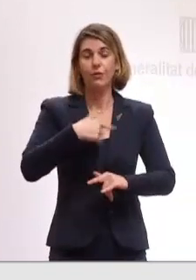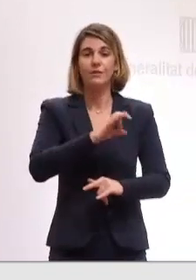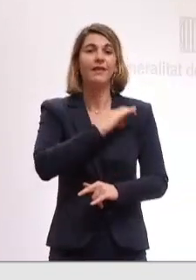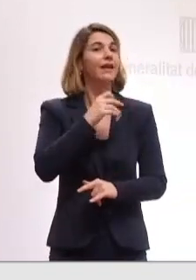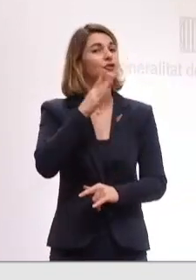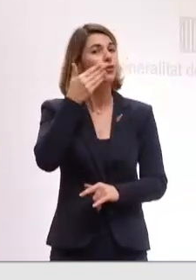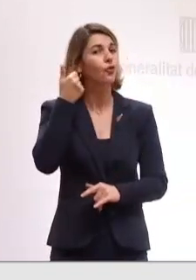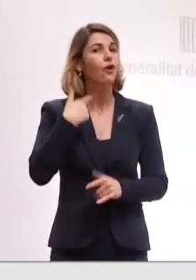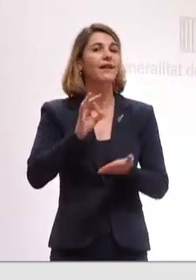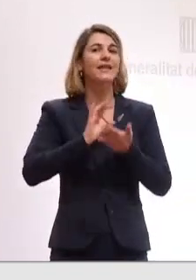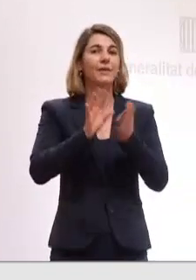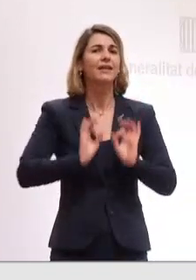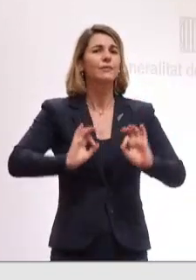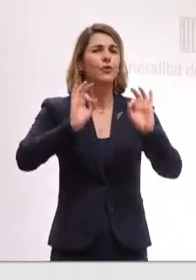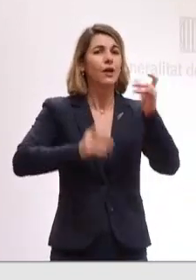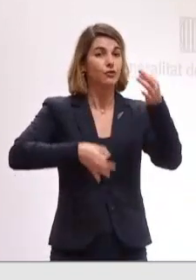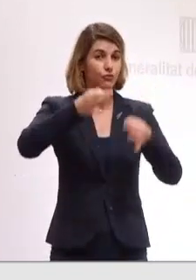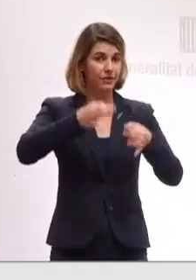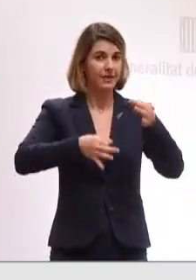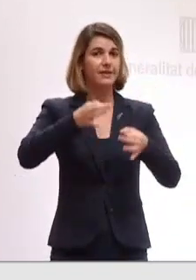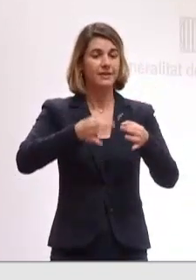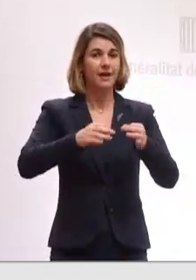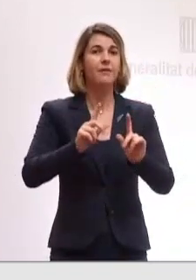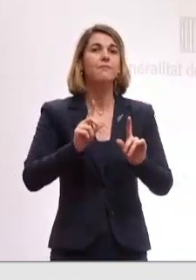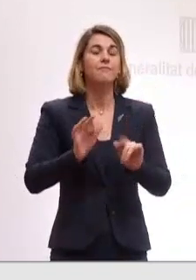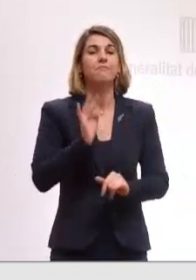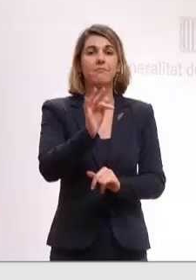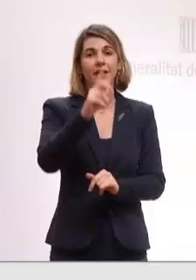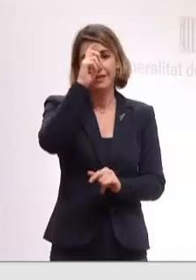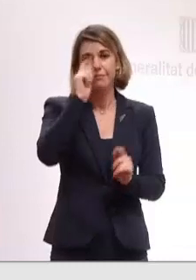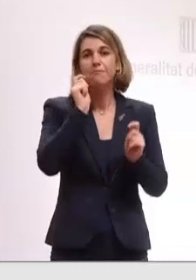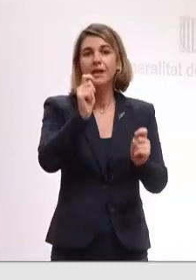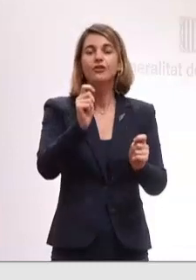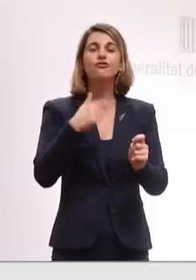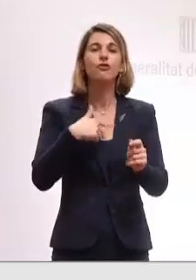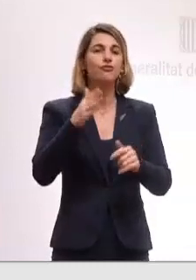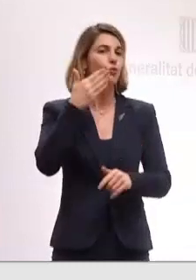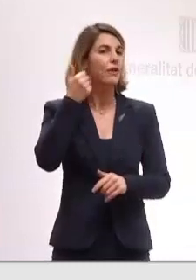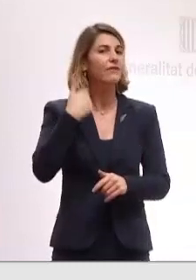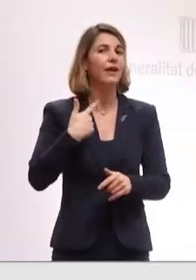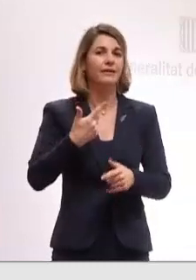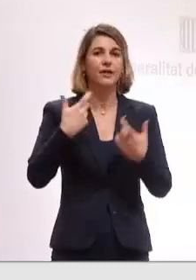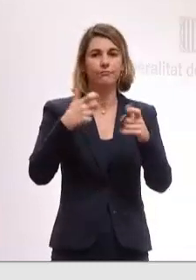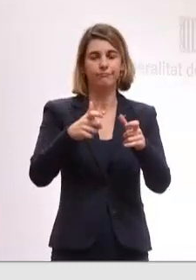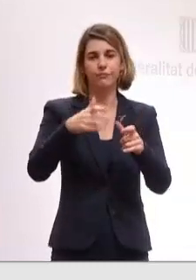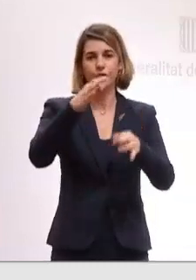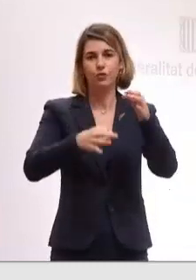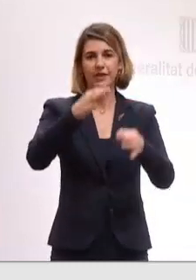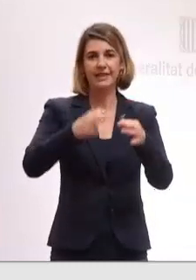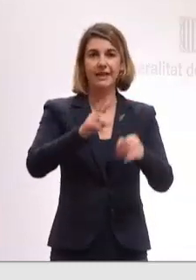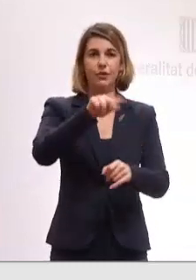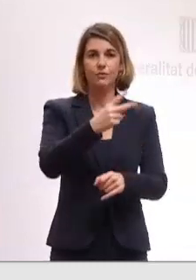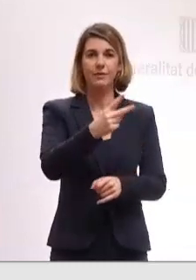d'honor dels serveis excepcionals a la justícia i les mencions honorífiques en matèria de justícia a Catalunya per l'any